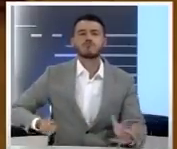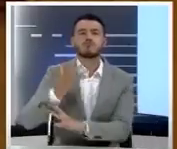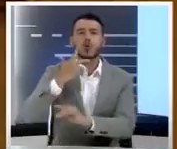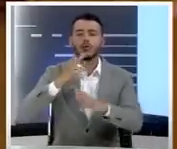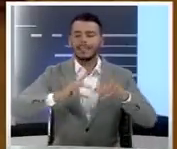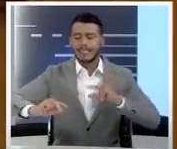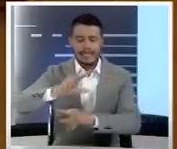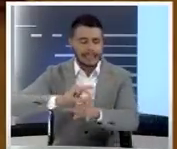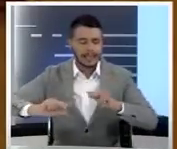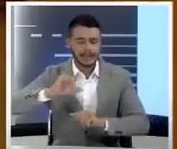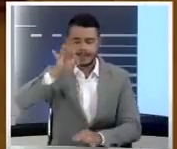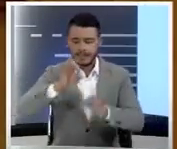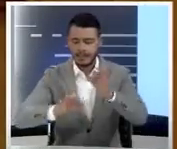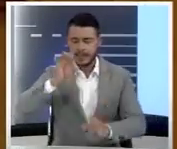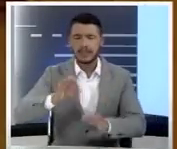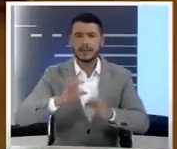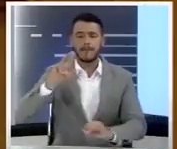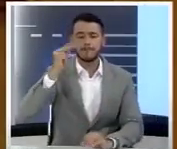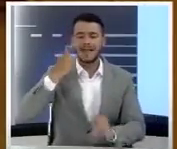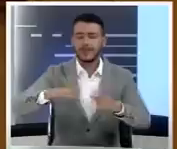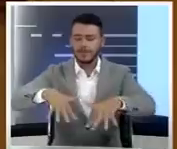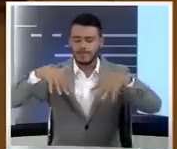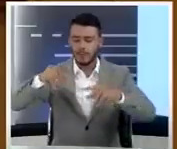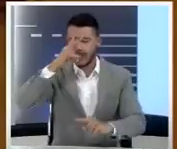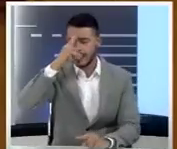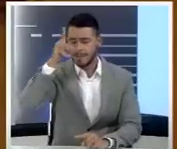της Γερμανίας και άλλων για να κάνουμε προληπτική γραμμή.